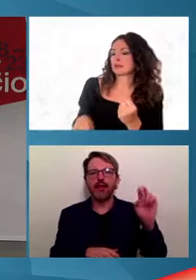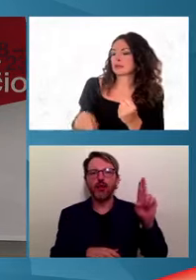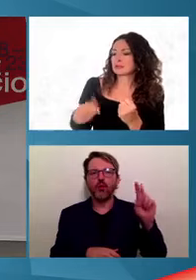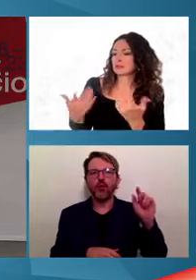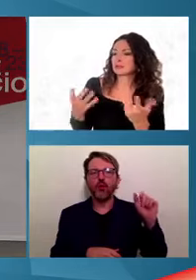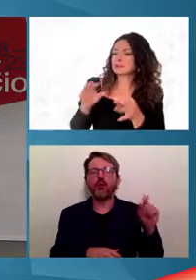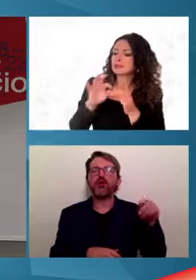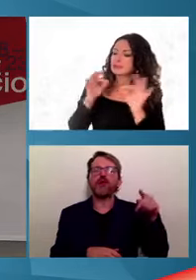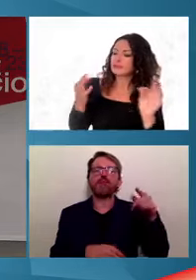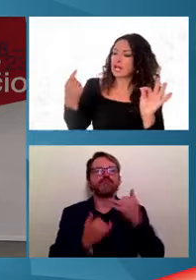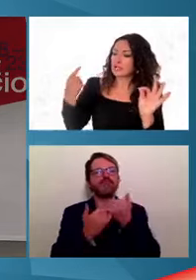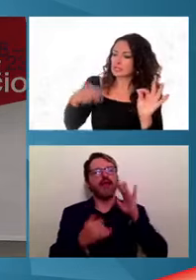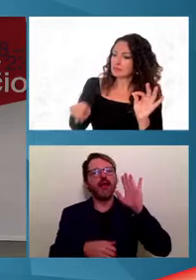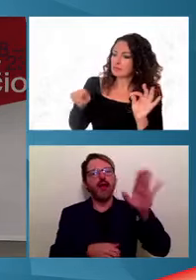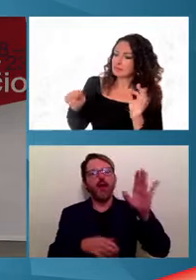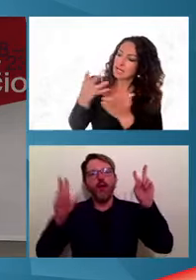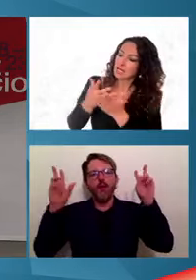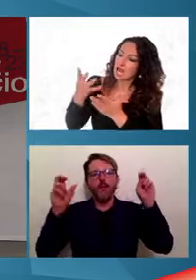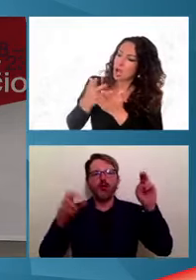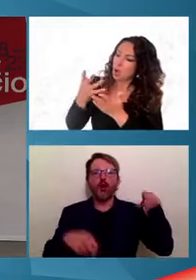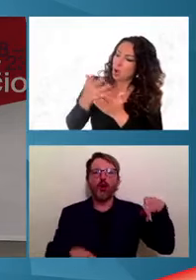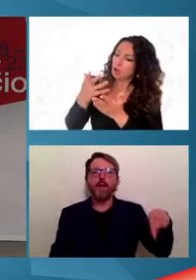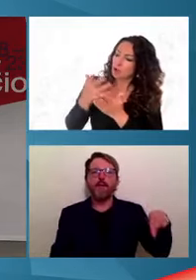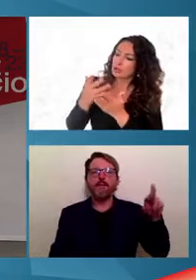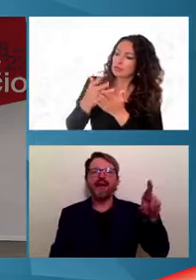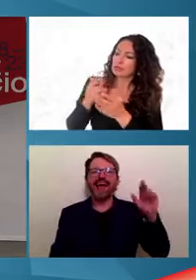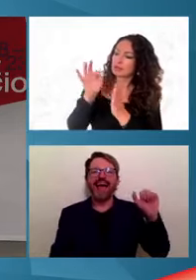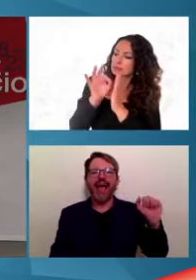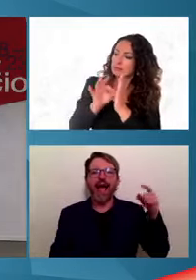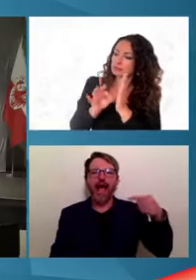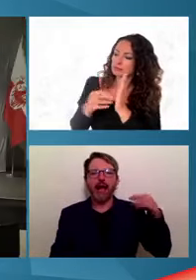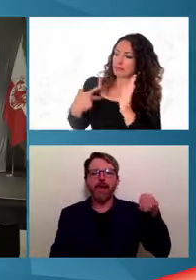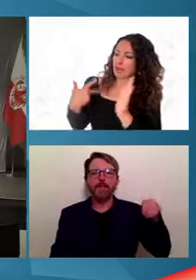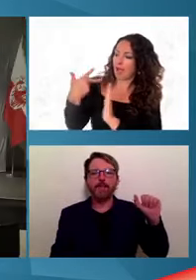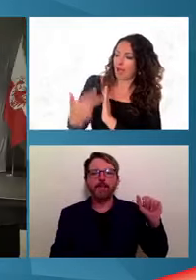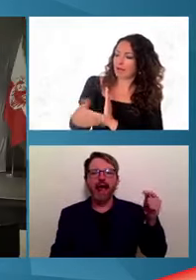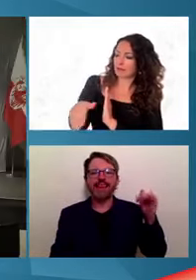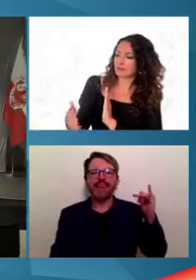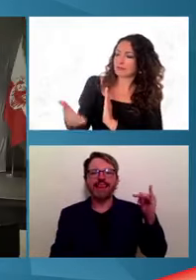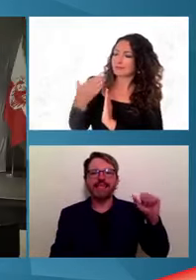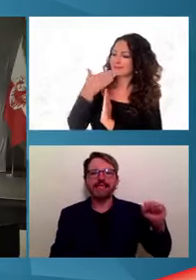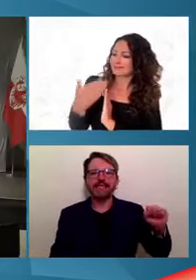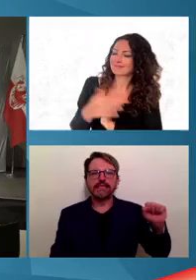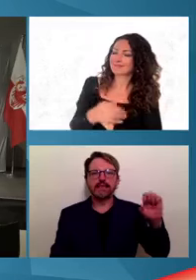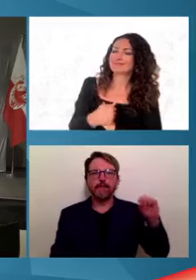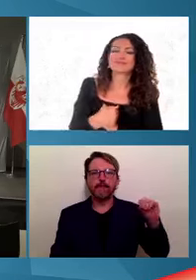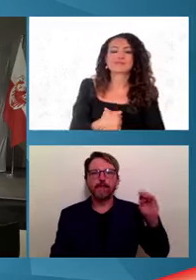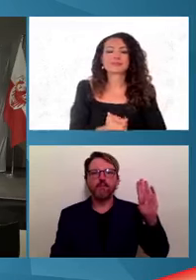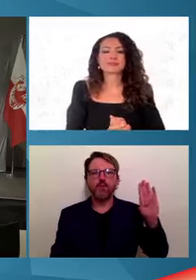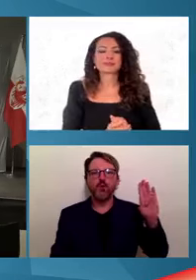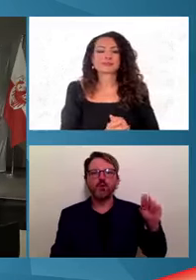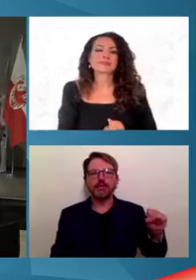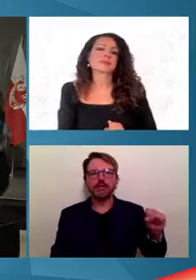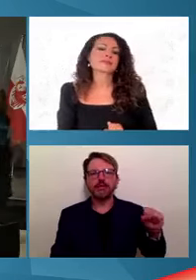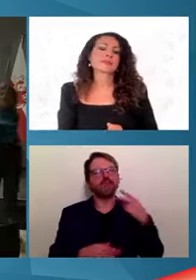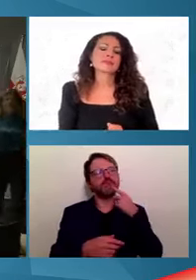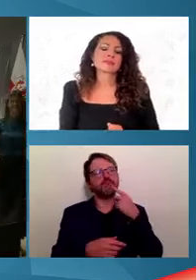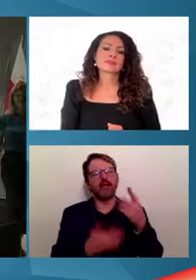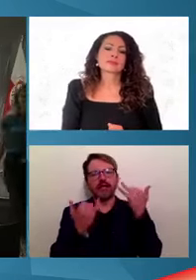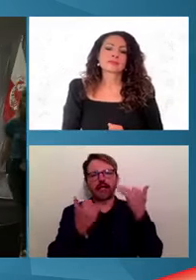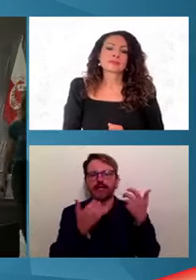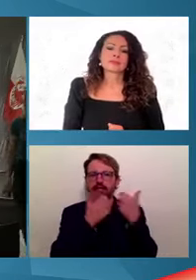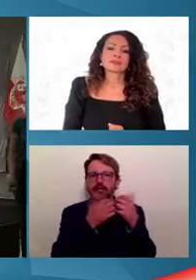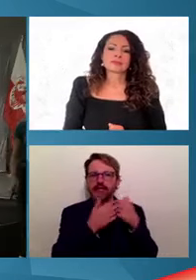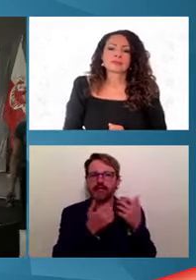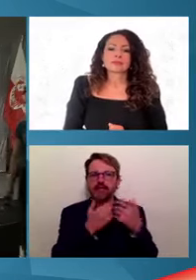racconterà qualche momento significativo di questi anni. Prego. Grazie. Buongiorno a tutti. Sì, è stato